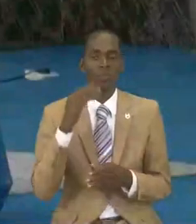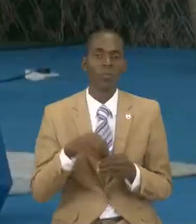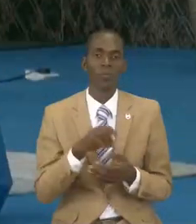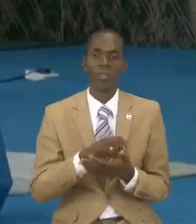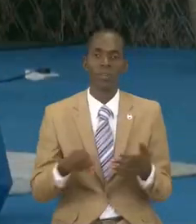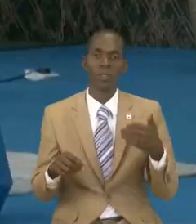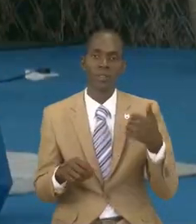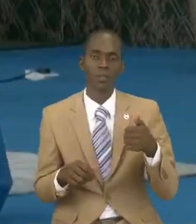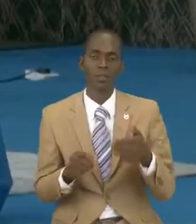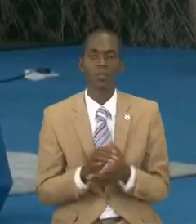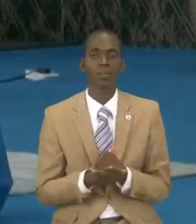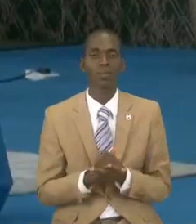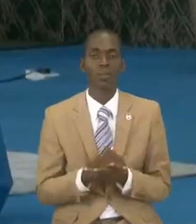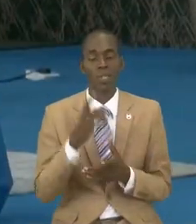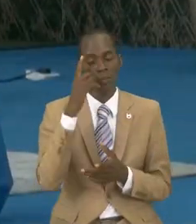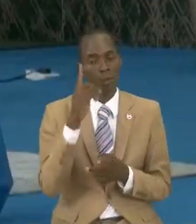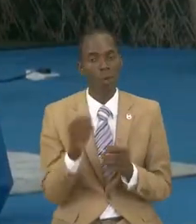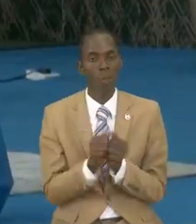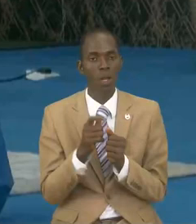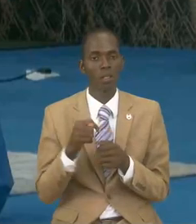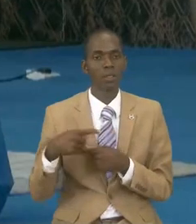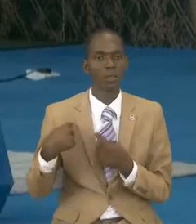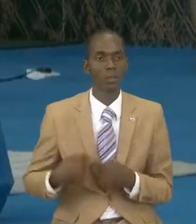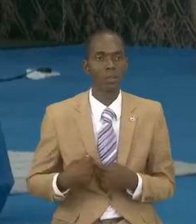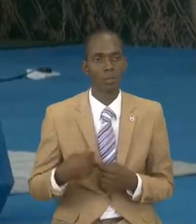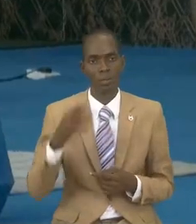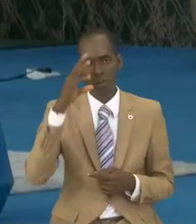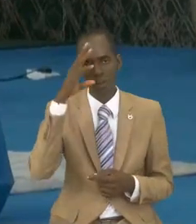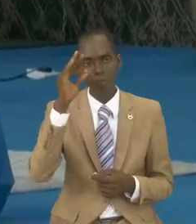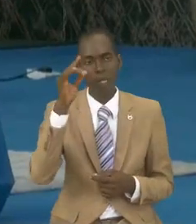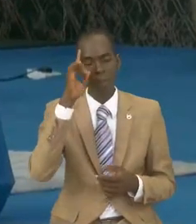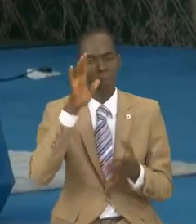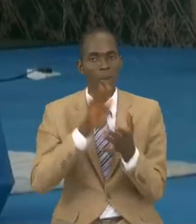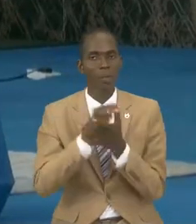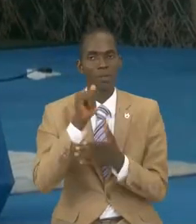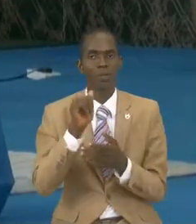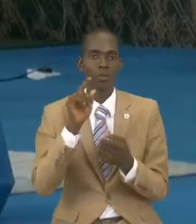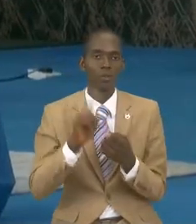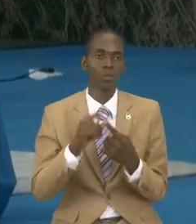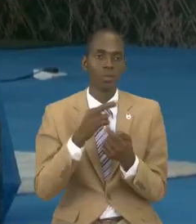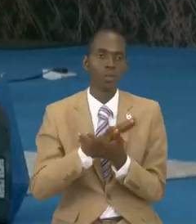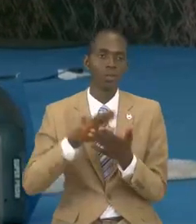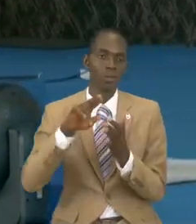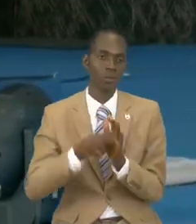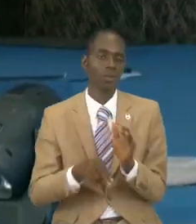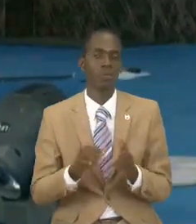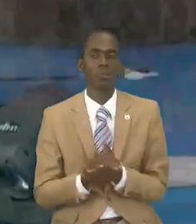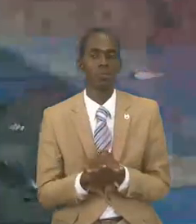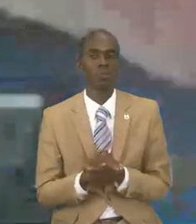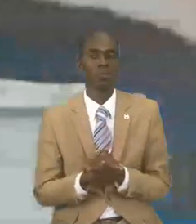Verset 10. Car c'est en croyant du cœur qu'on parvient à la justice.